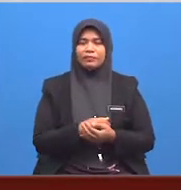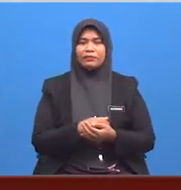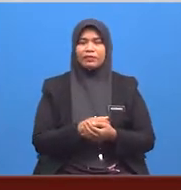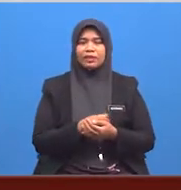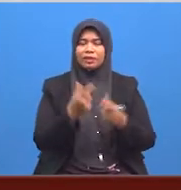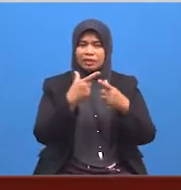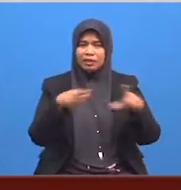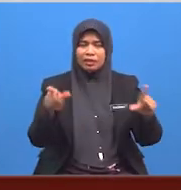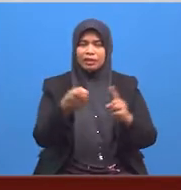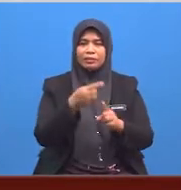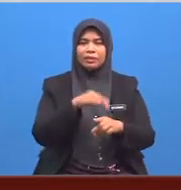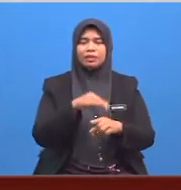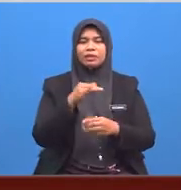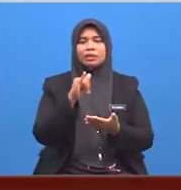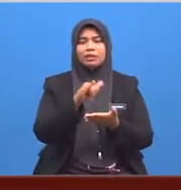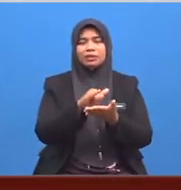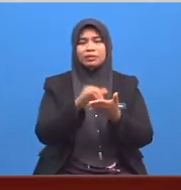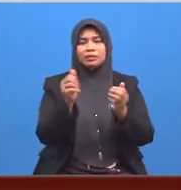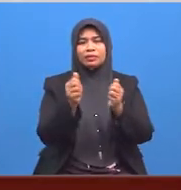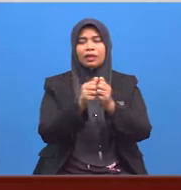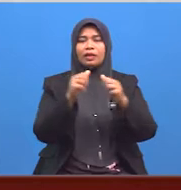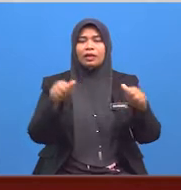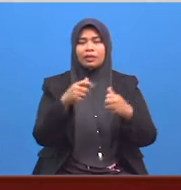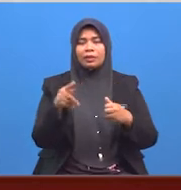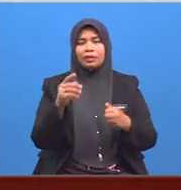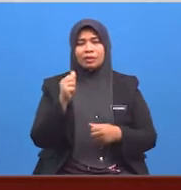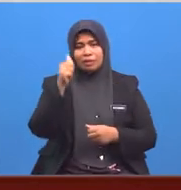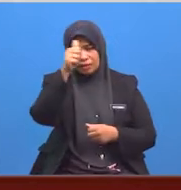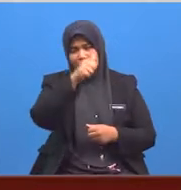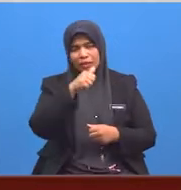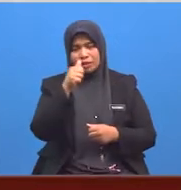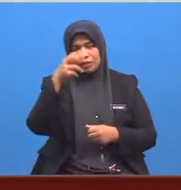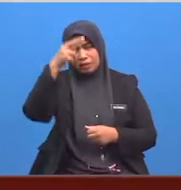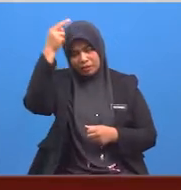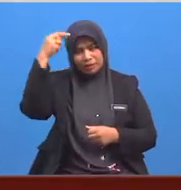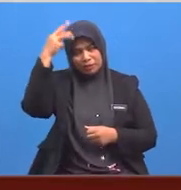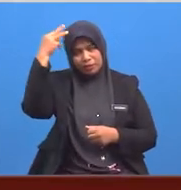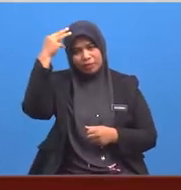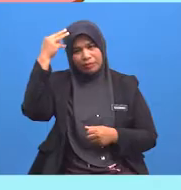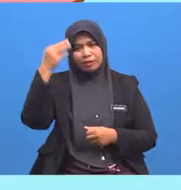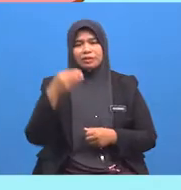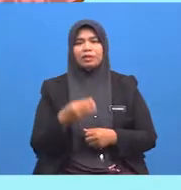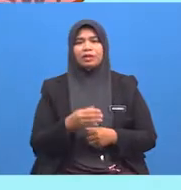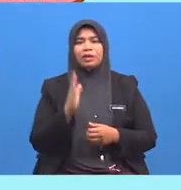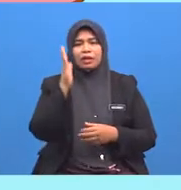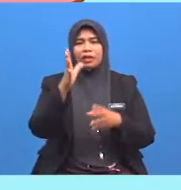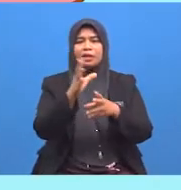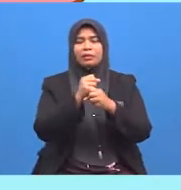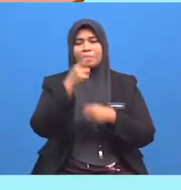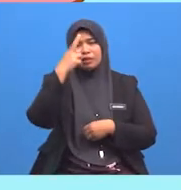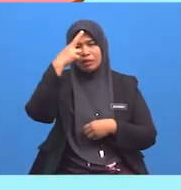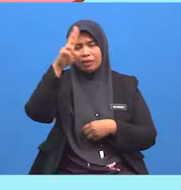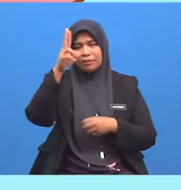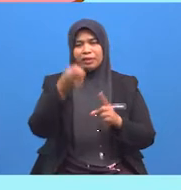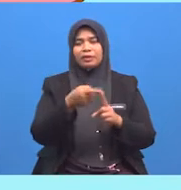selain daripada itu dengan mengamalkan akhlak nabimu Shallallahu Alaihi Wasallam akan mendapat